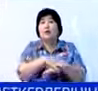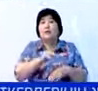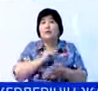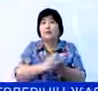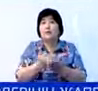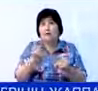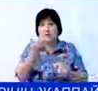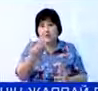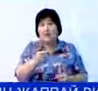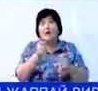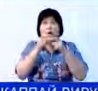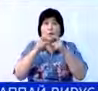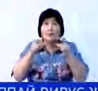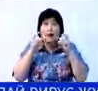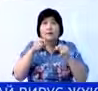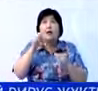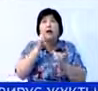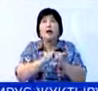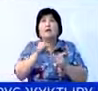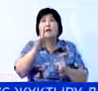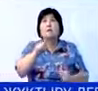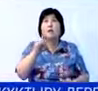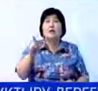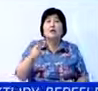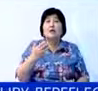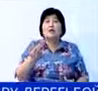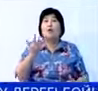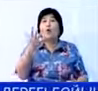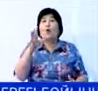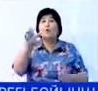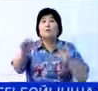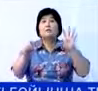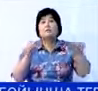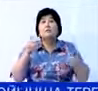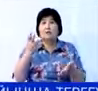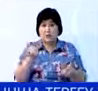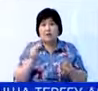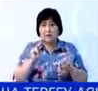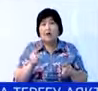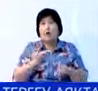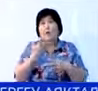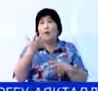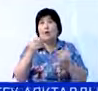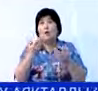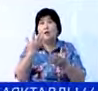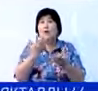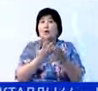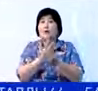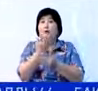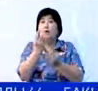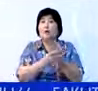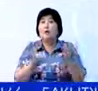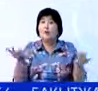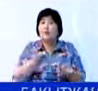ғой, маскадан басқа әр малдарын шын айтсам қолмен ұстайды, дұрыс па? Дұрыс. Қолмен ұстағаннан кейін мынандай бір қолбақ болу